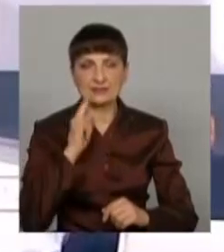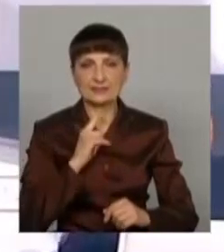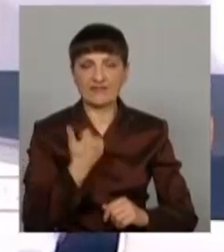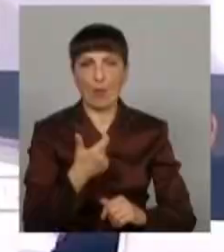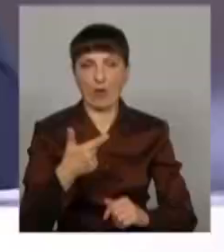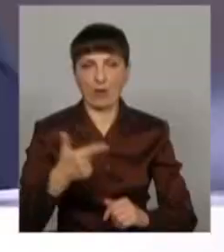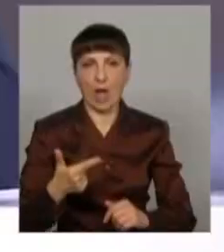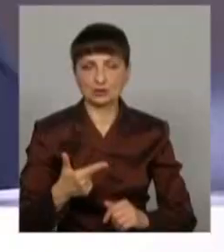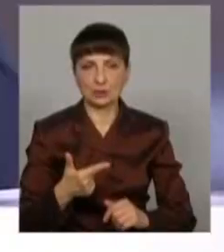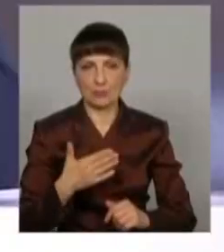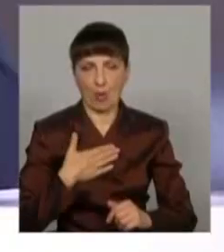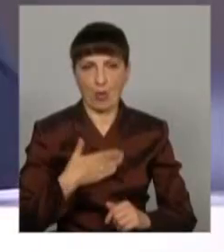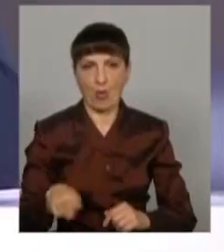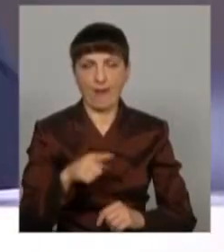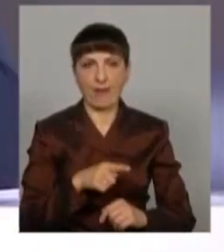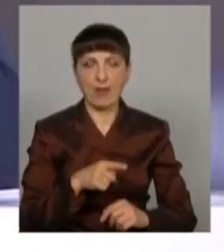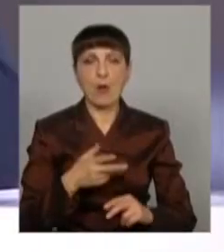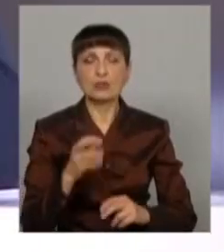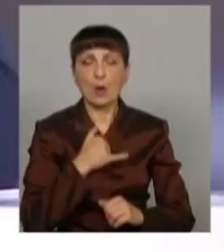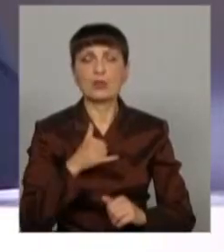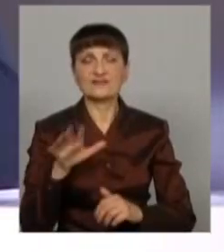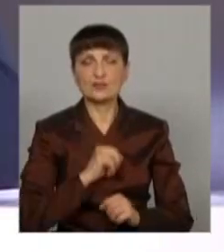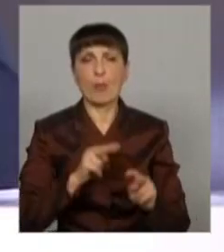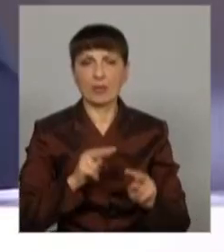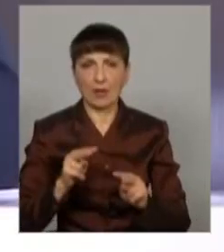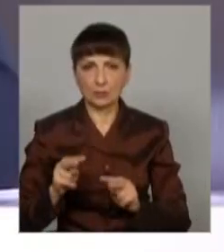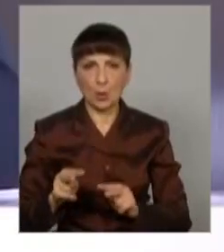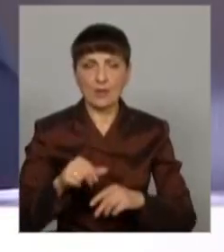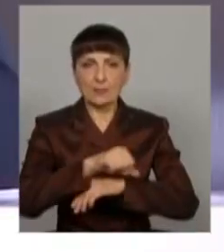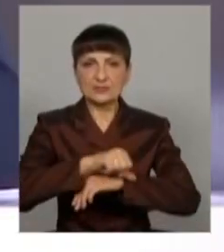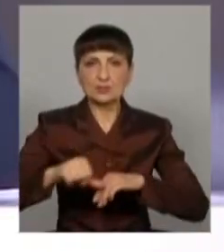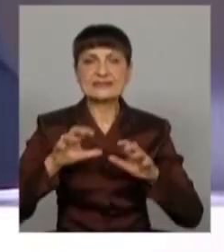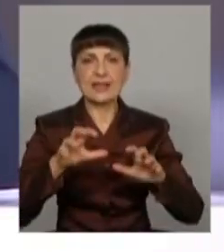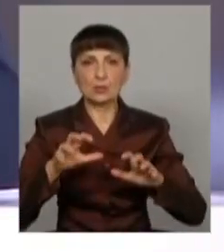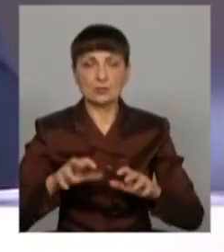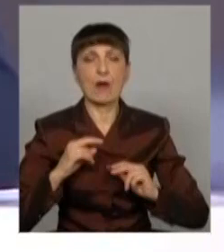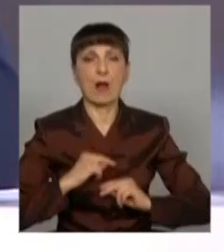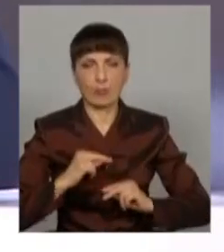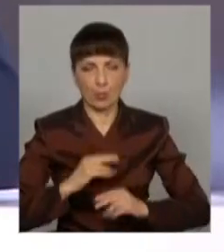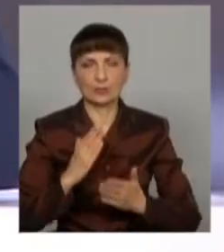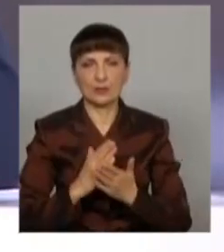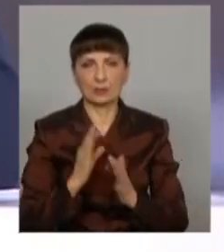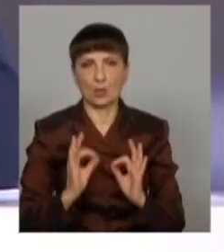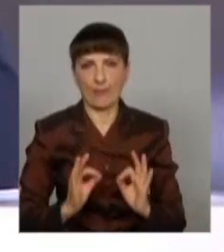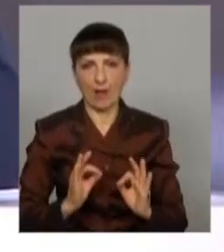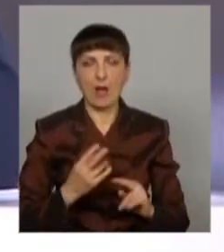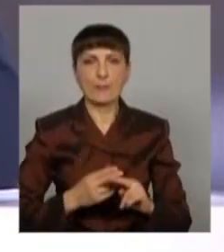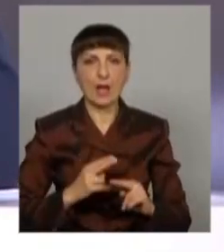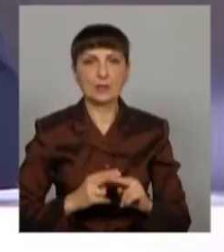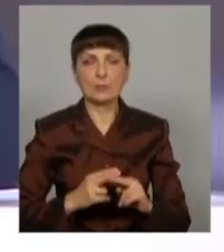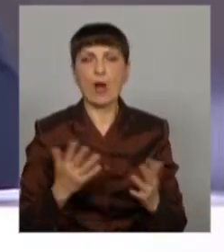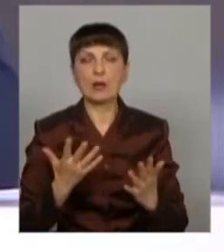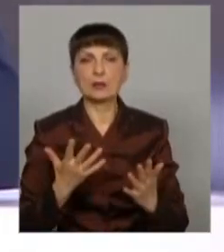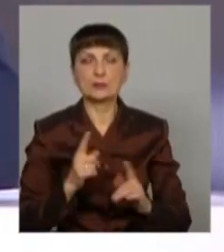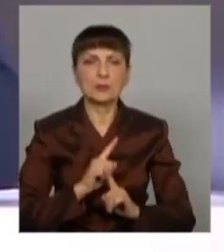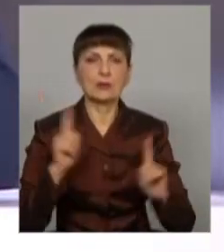за границу все у нас под контролем миграционный законодательство работает и поэтому каких-то